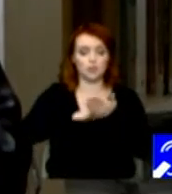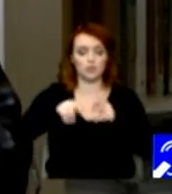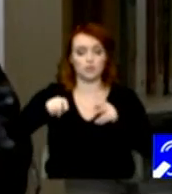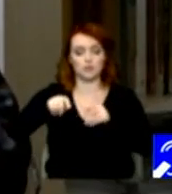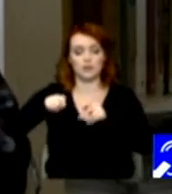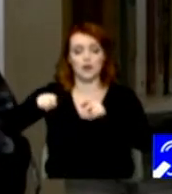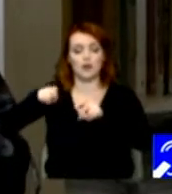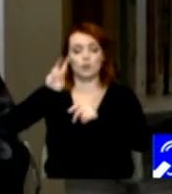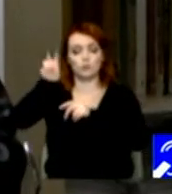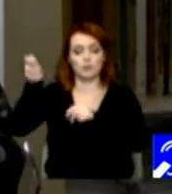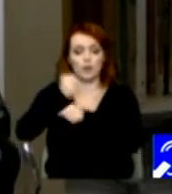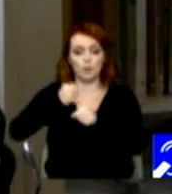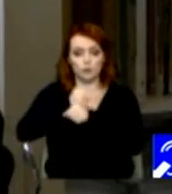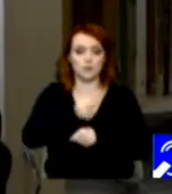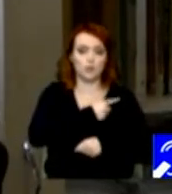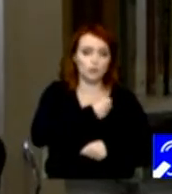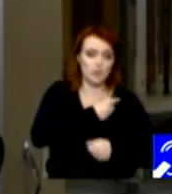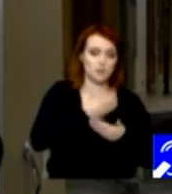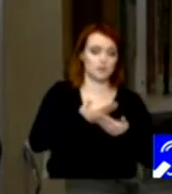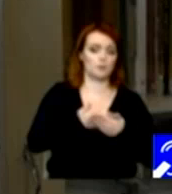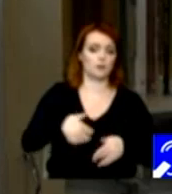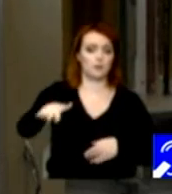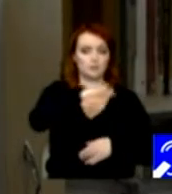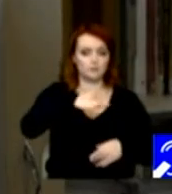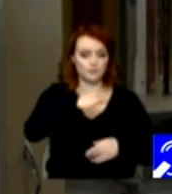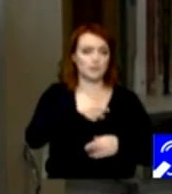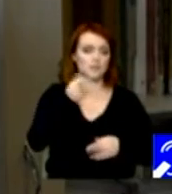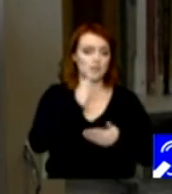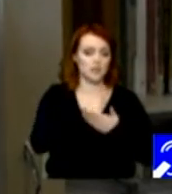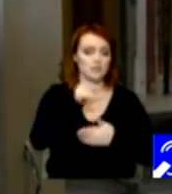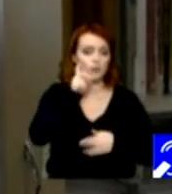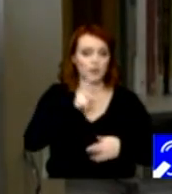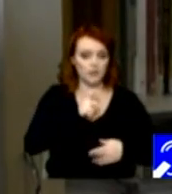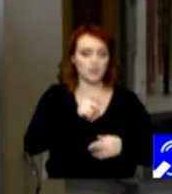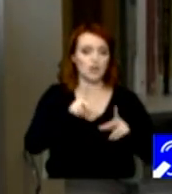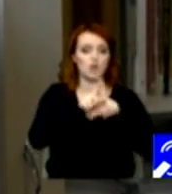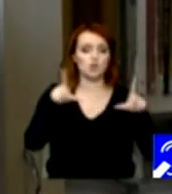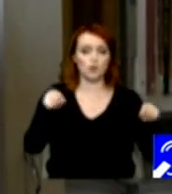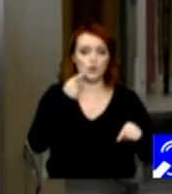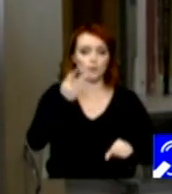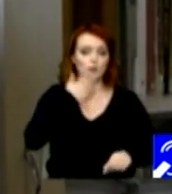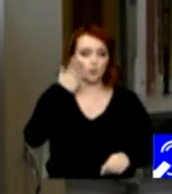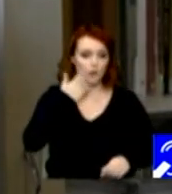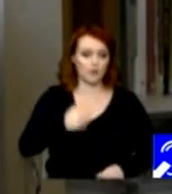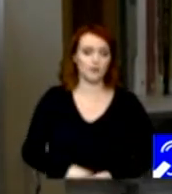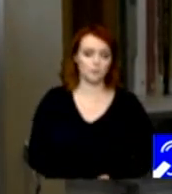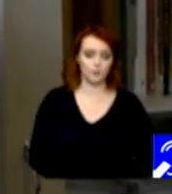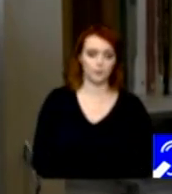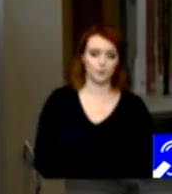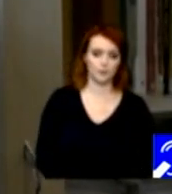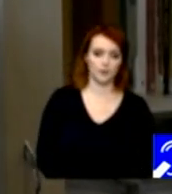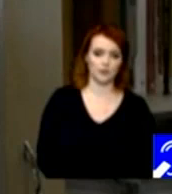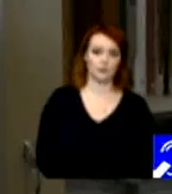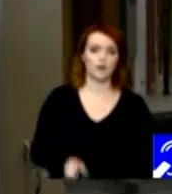viitor va fi vor veni îmi copiii talentați copii dornici de carte copii care iubesc limba maternă și